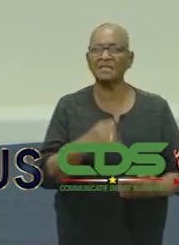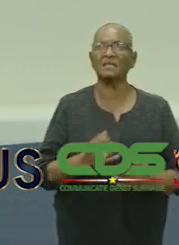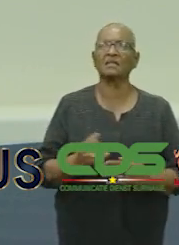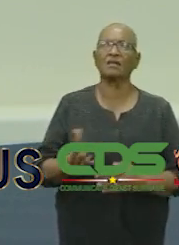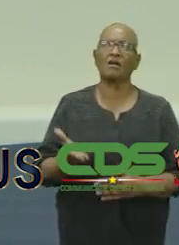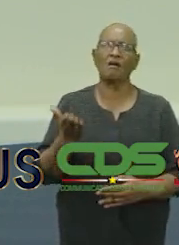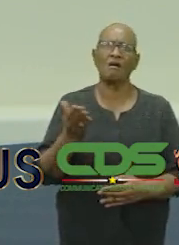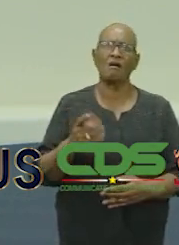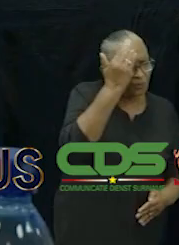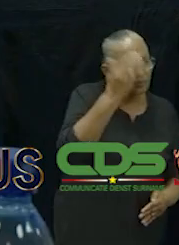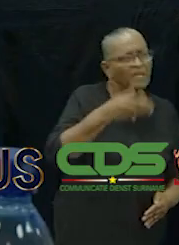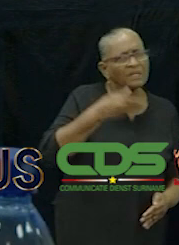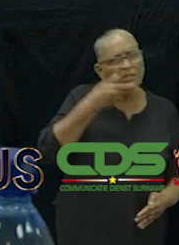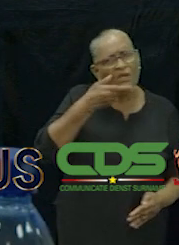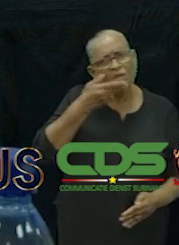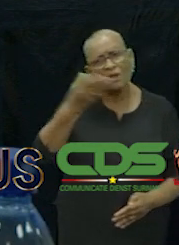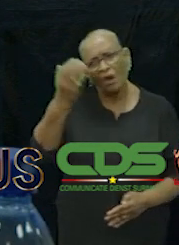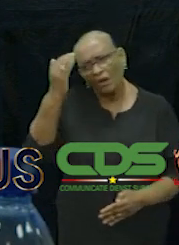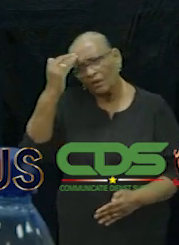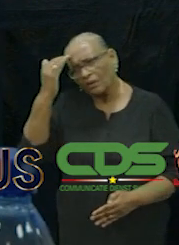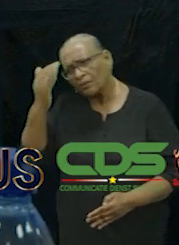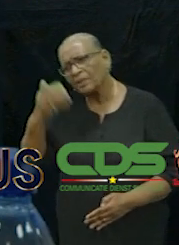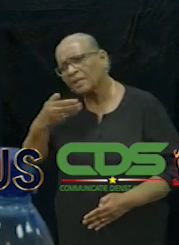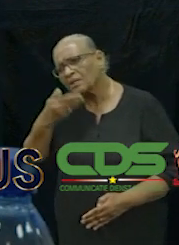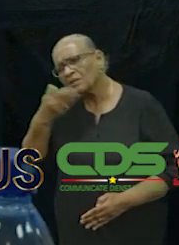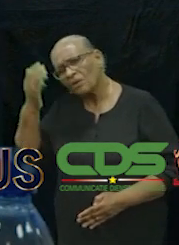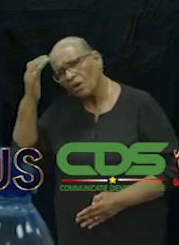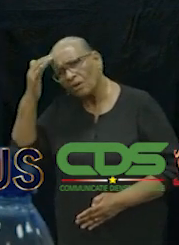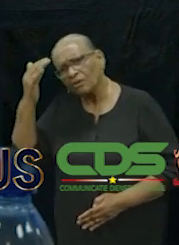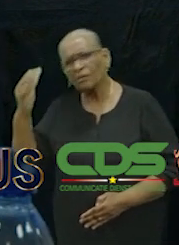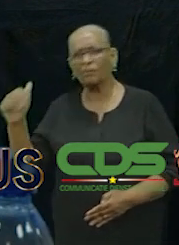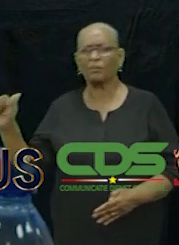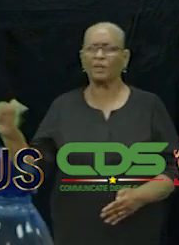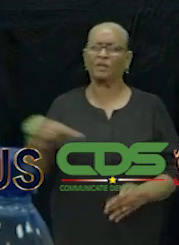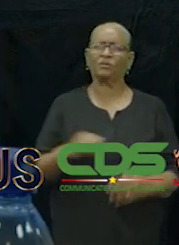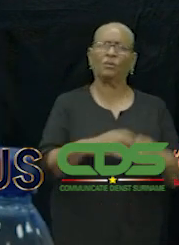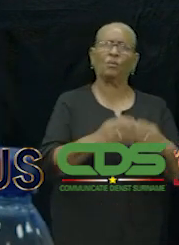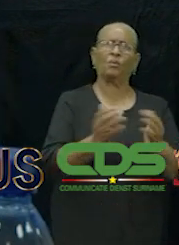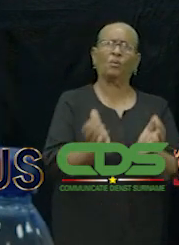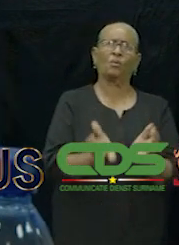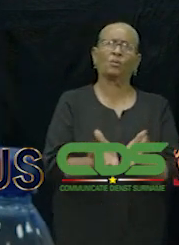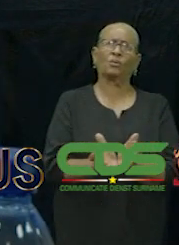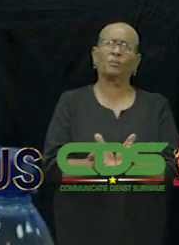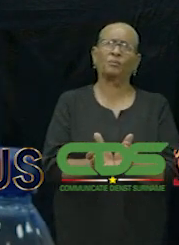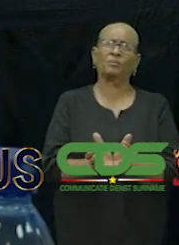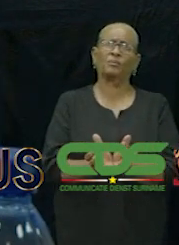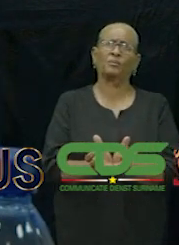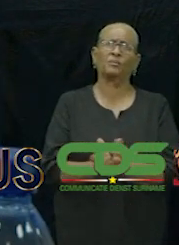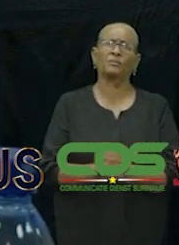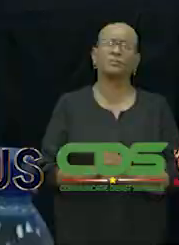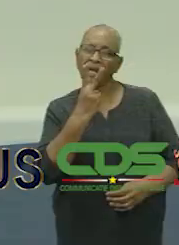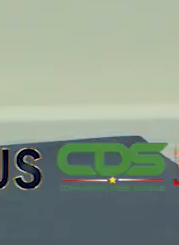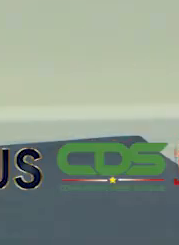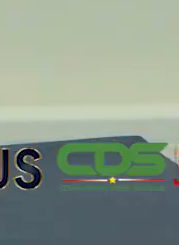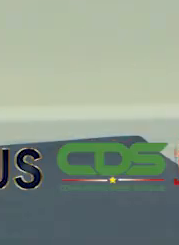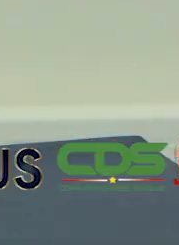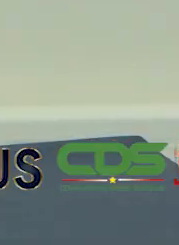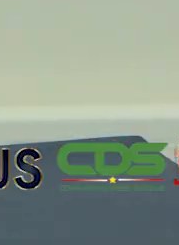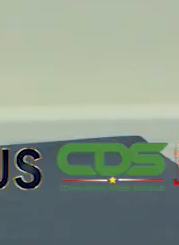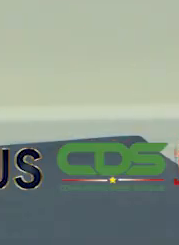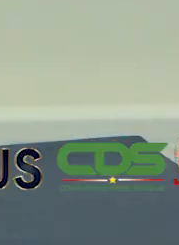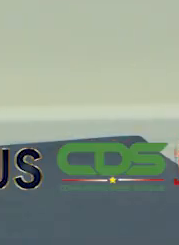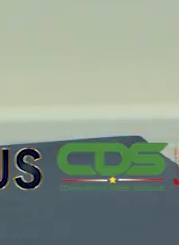een 25% terug te brengen. En zo zijn we bezig intern te kijken waar wij